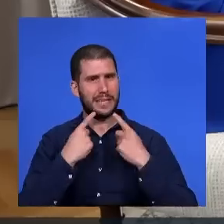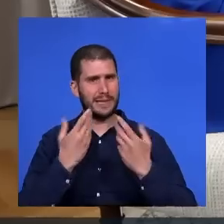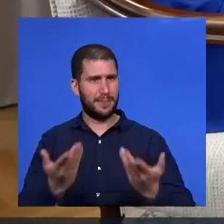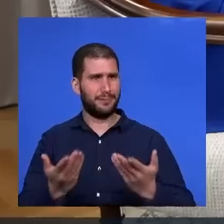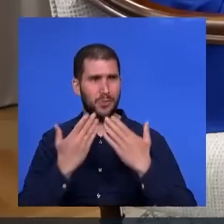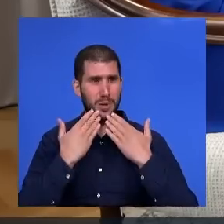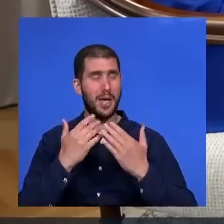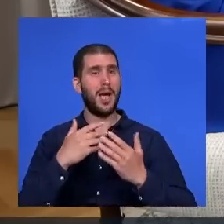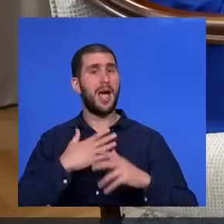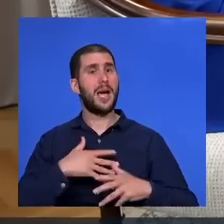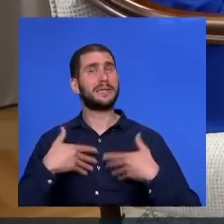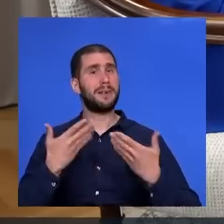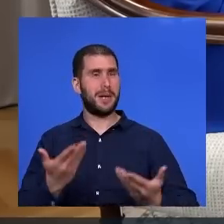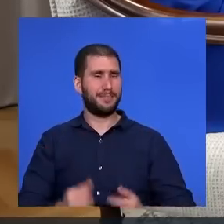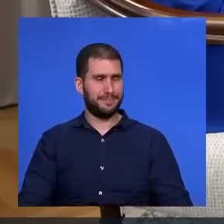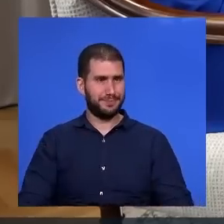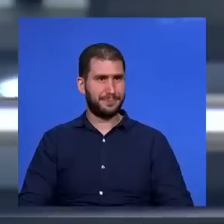רבה. ושיהיה חג שמח. חג שמח.